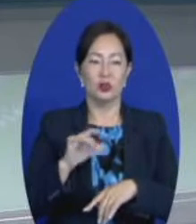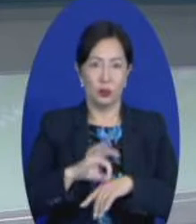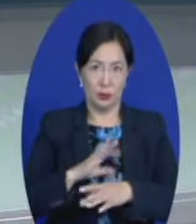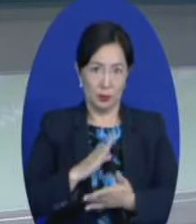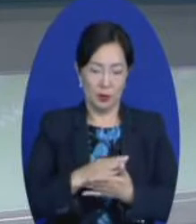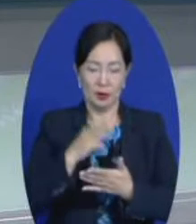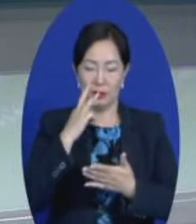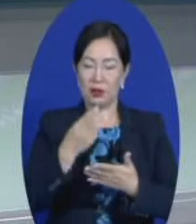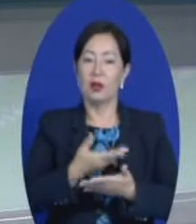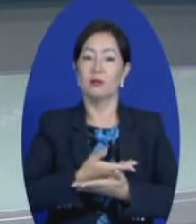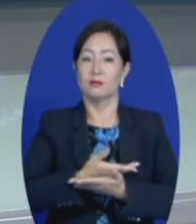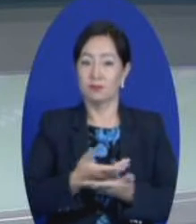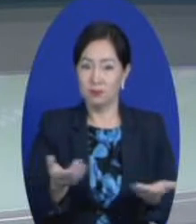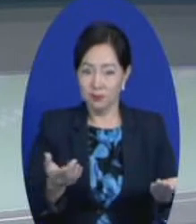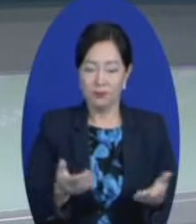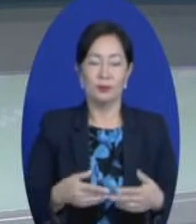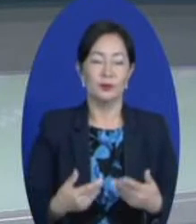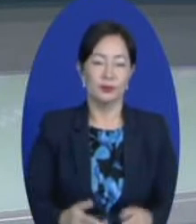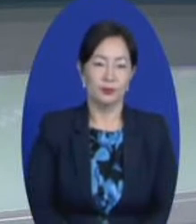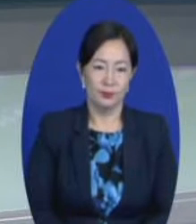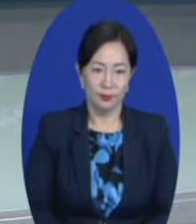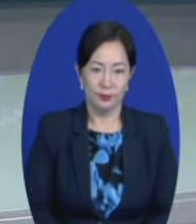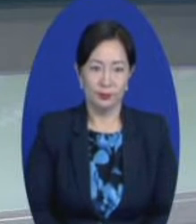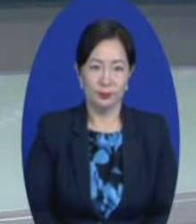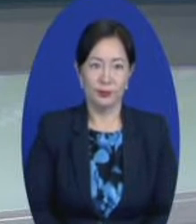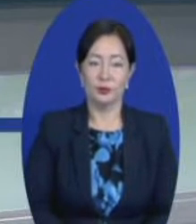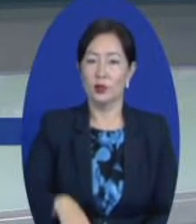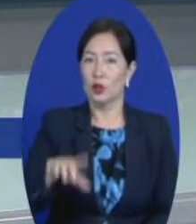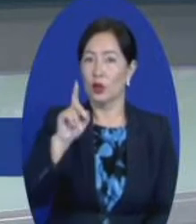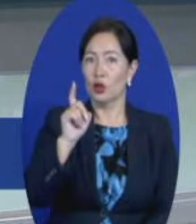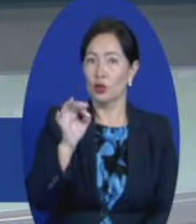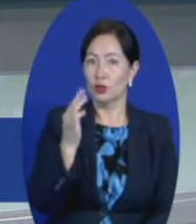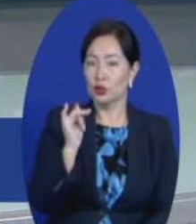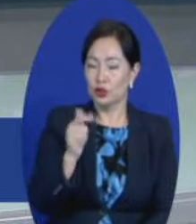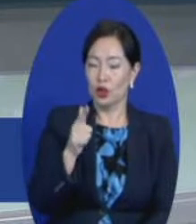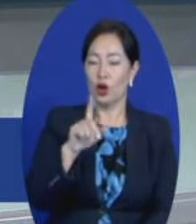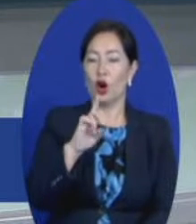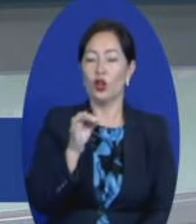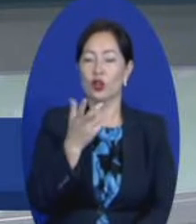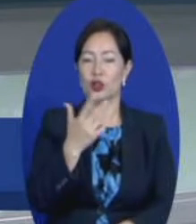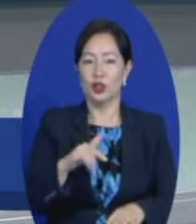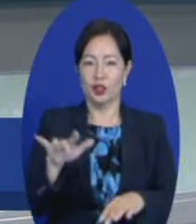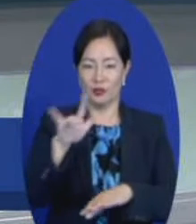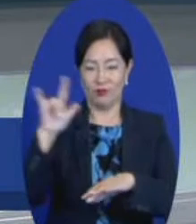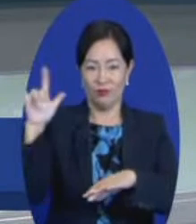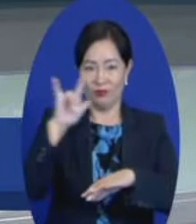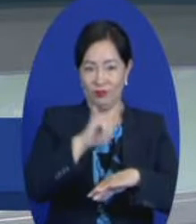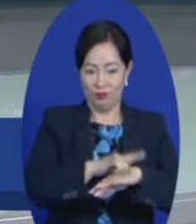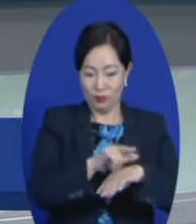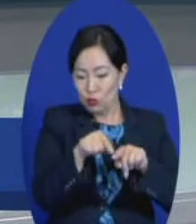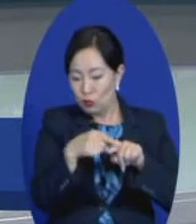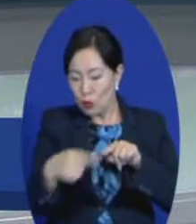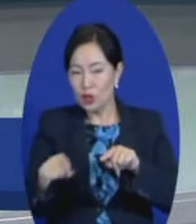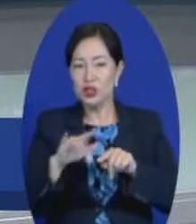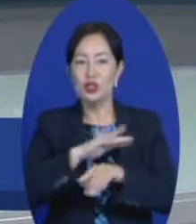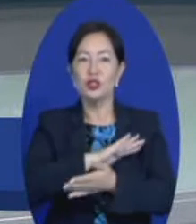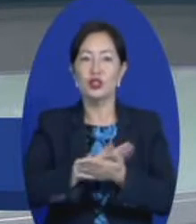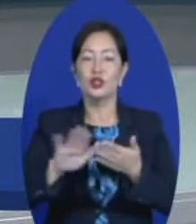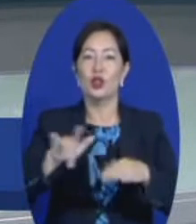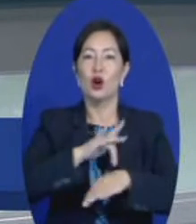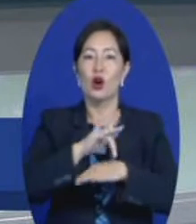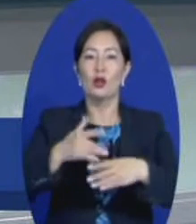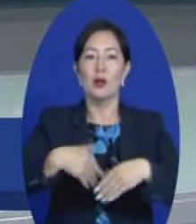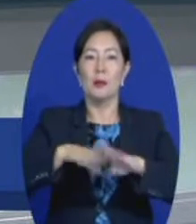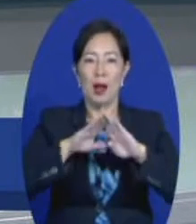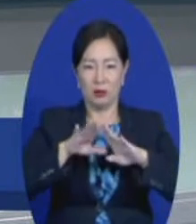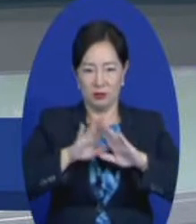Зэдгэр болоод бусад мэдээний дэлгэрэнгүйг өнөөдрийн цагийн мэдээлэл хөтөлбөрөөр хүргэх болно. Хөшгийн хүндийн нисэх онгоцны буудлыг төшөглөөд шинэ дагуулах хот, шинэ суурьшлийн бүс байгуулах оролж